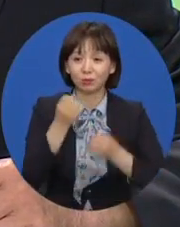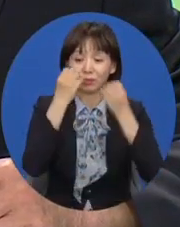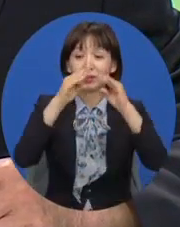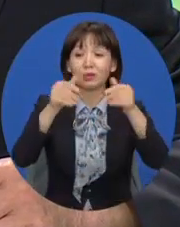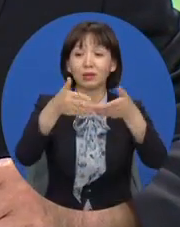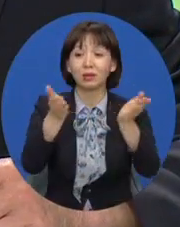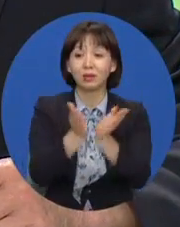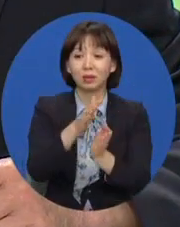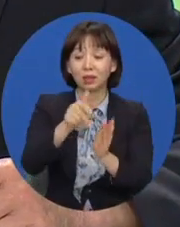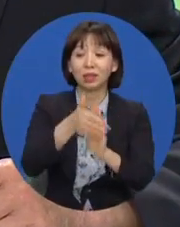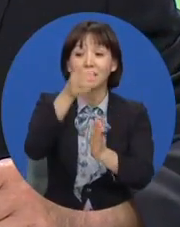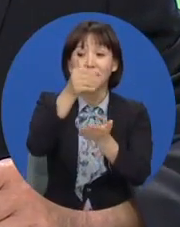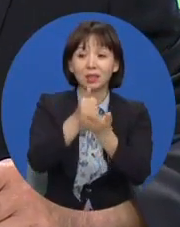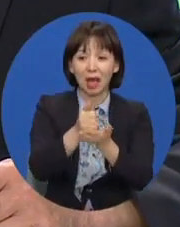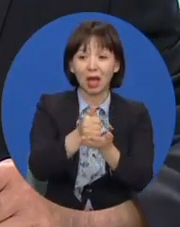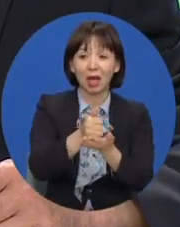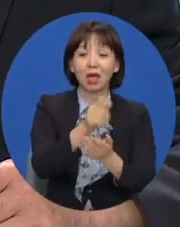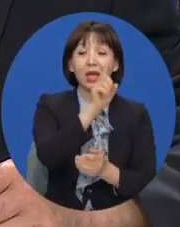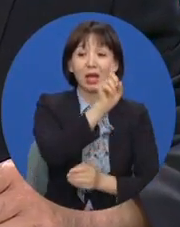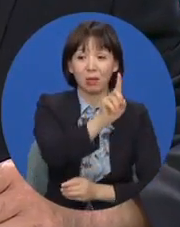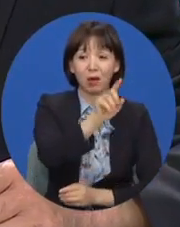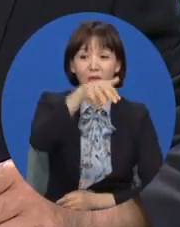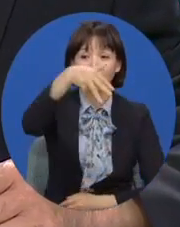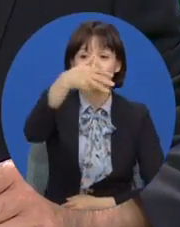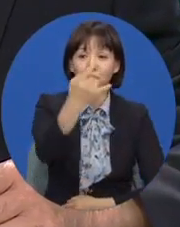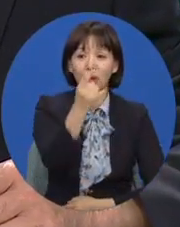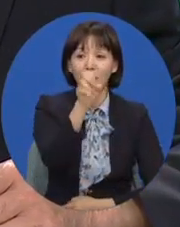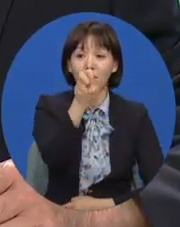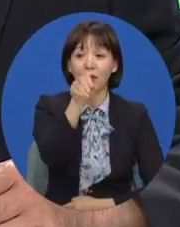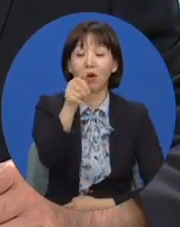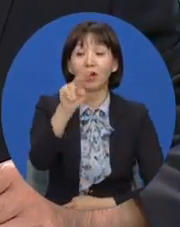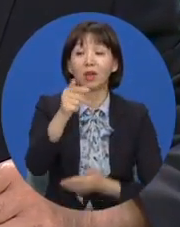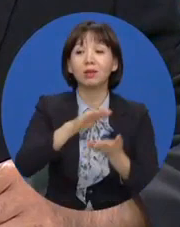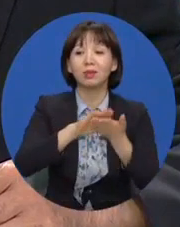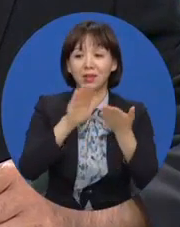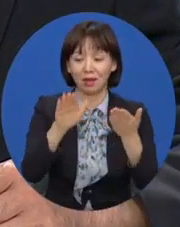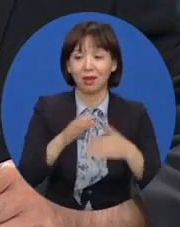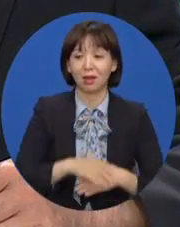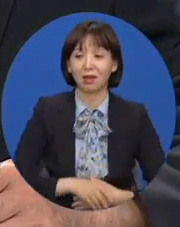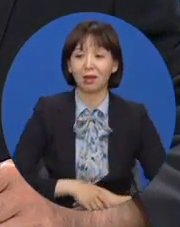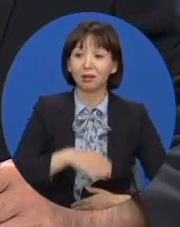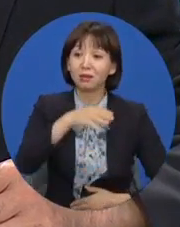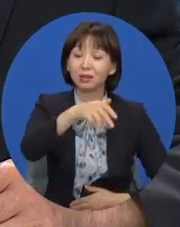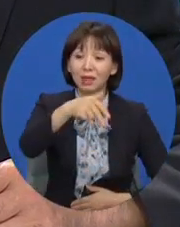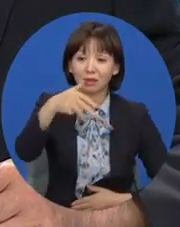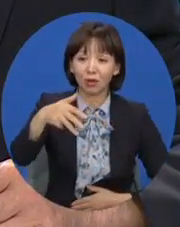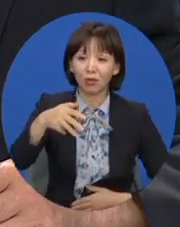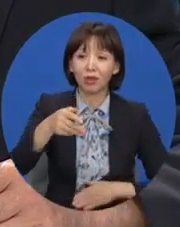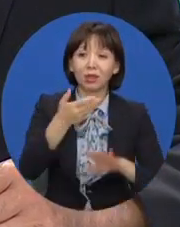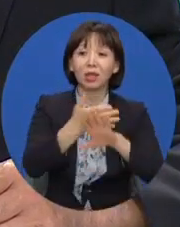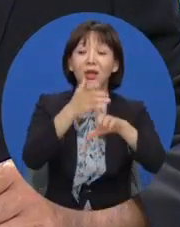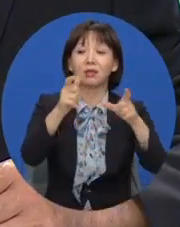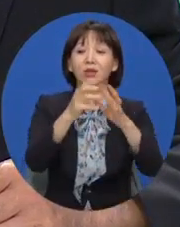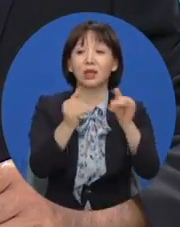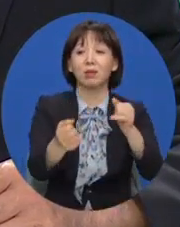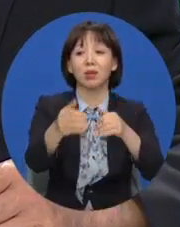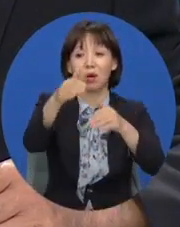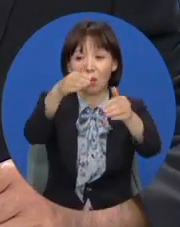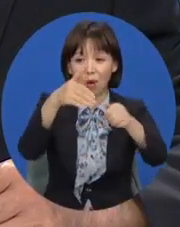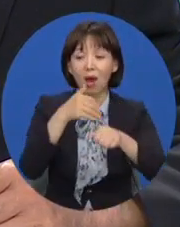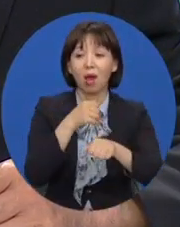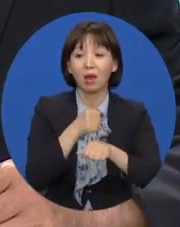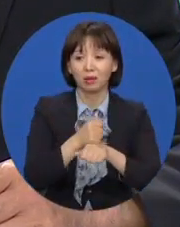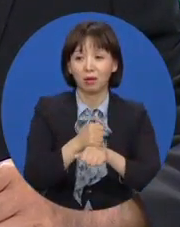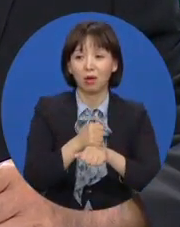새누리당 제천시장 후보 기호 1번 최명현입니다. 우리 제천은 외지인들을 불러들여서